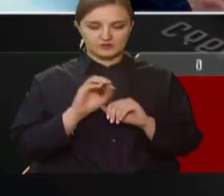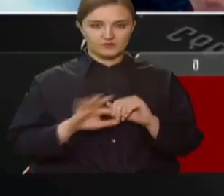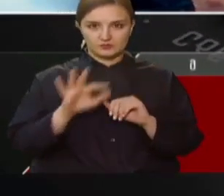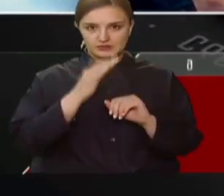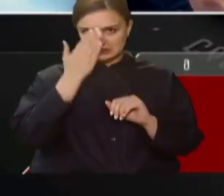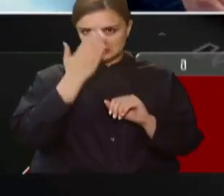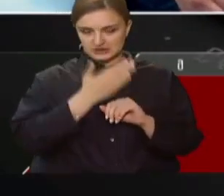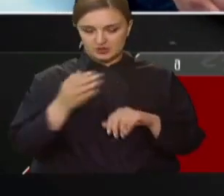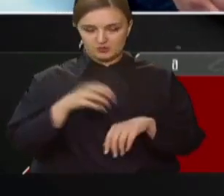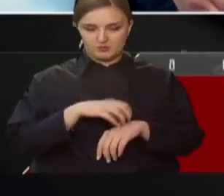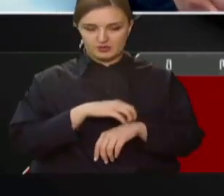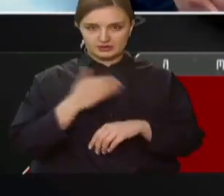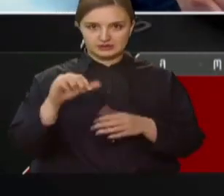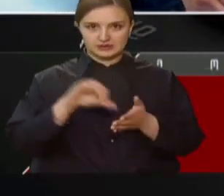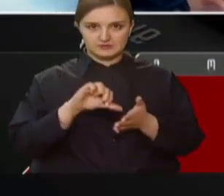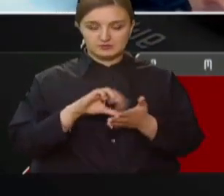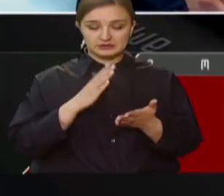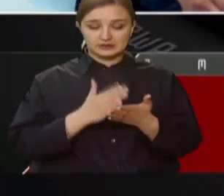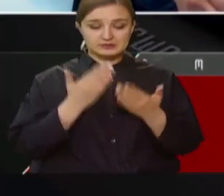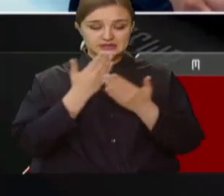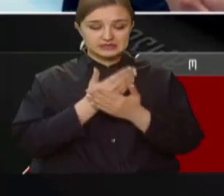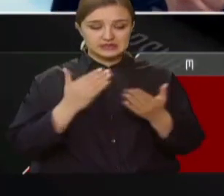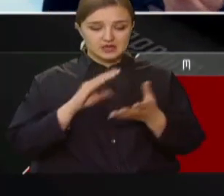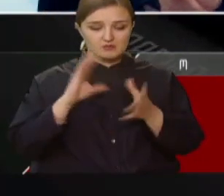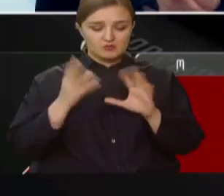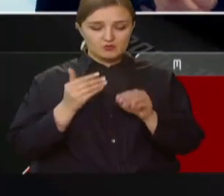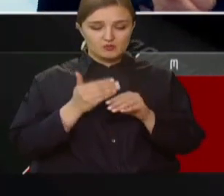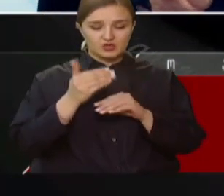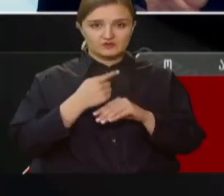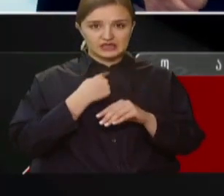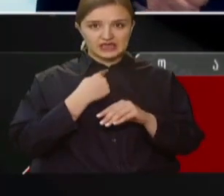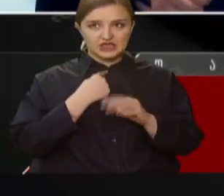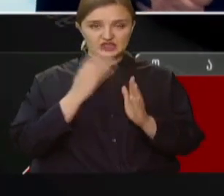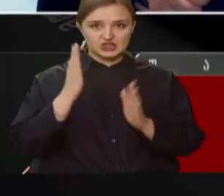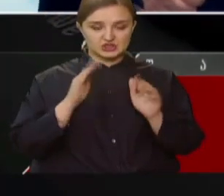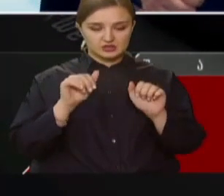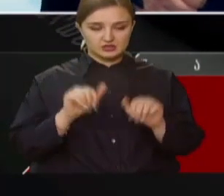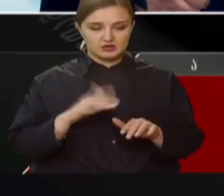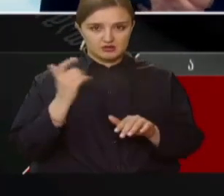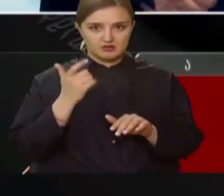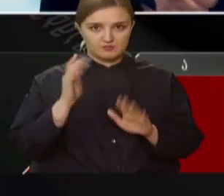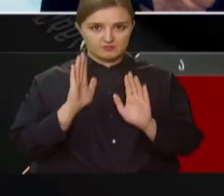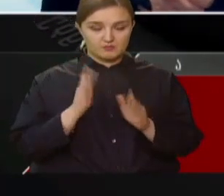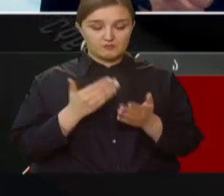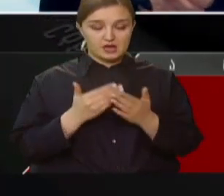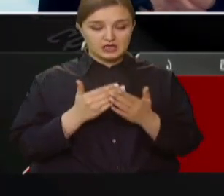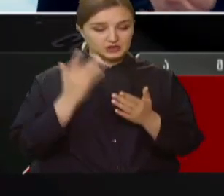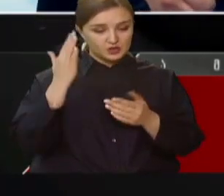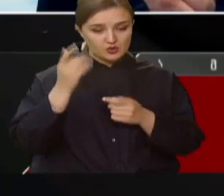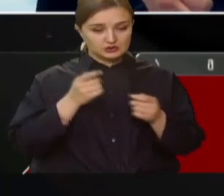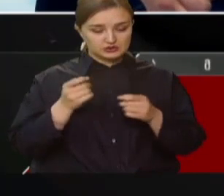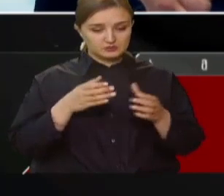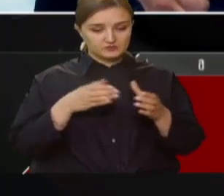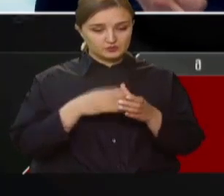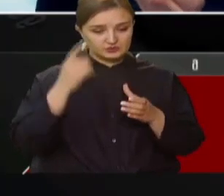სახალხო პარტიის წარმომადგენლები გენლები არიან. საბოლოო ჯამში ეს მოგვიანებით კენჭისყრაზე გადაწყდება, თუმცა აი მაგალითად მართველი გუნდი ფიქრობს, რომ ყველა